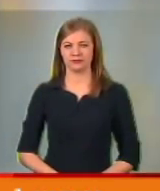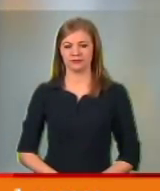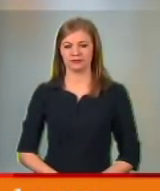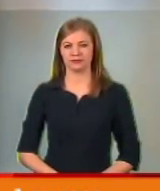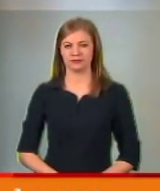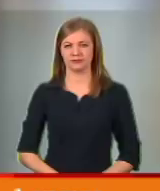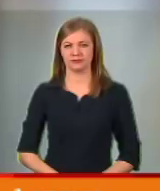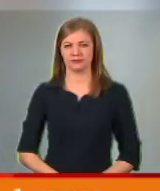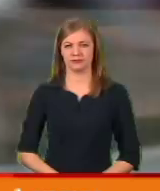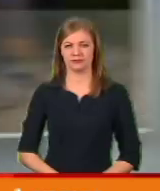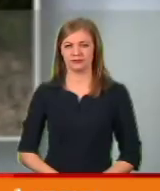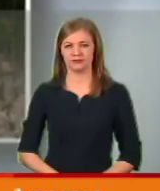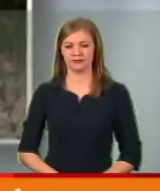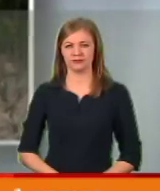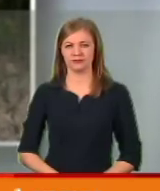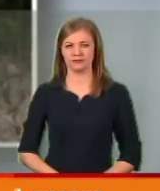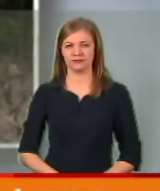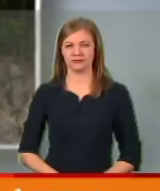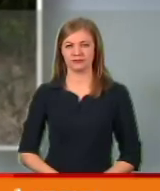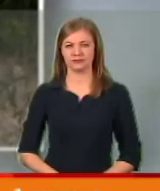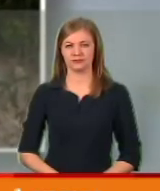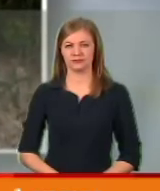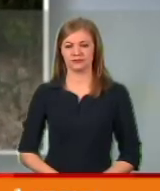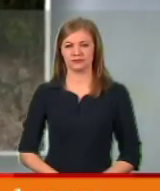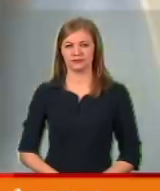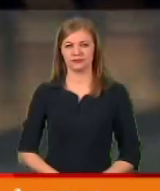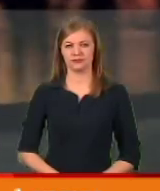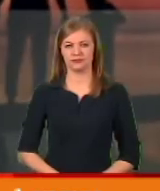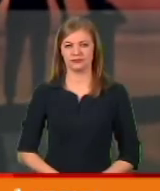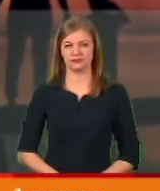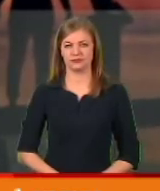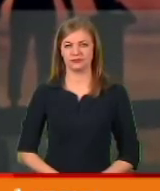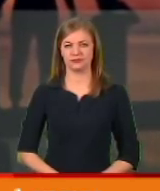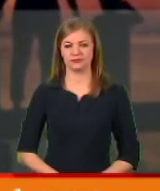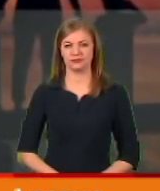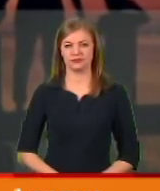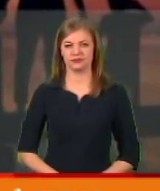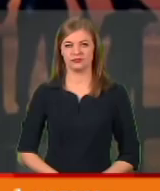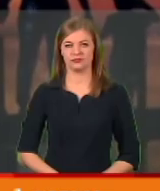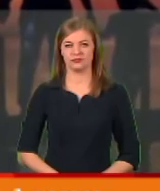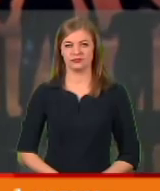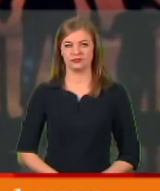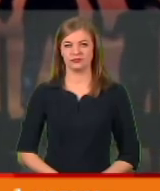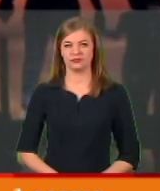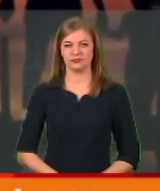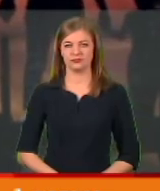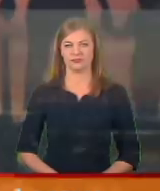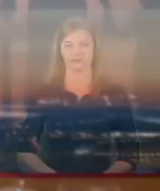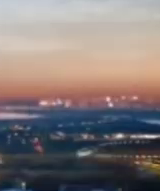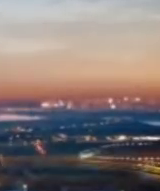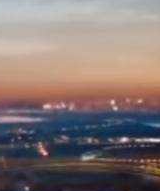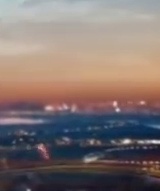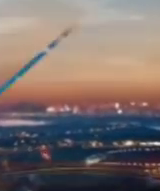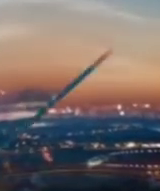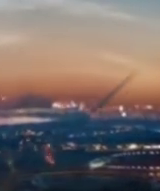Ірина Стороженко, Марія Дергачова, Віталій Кікоть, Андрій Шурін, Сергій Сивко та Наталка Ковальчук. Програма «Вікна» СТБ.